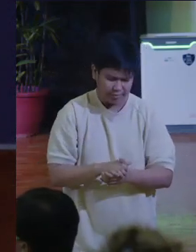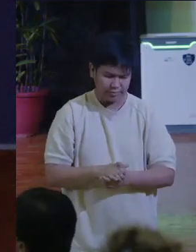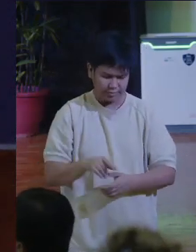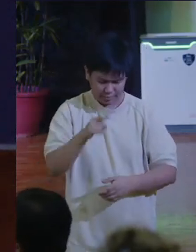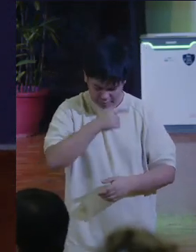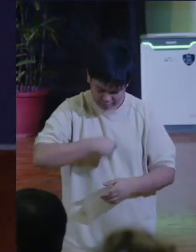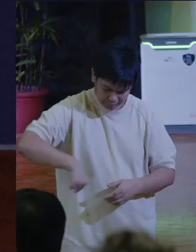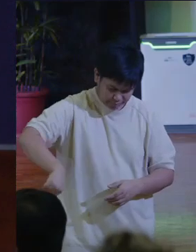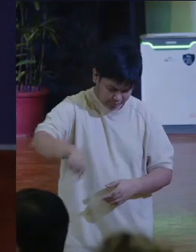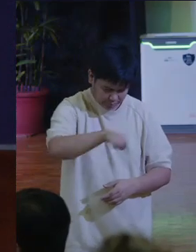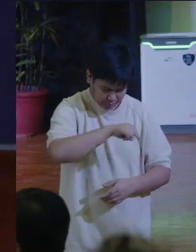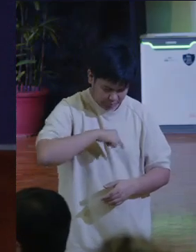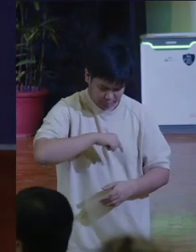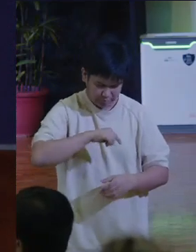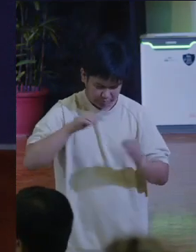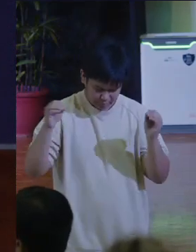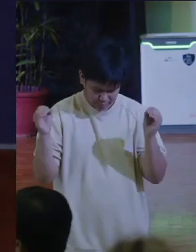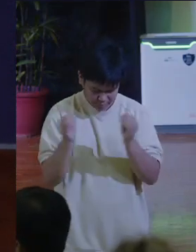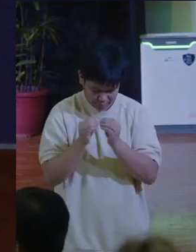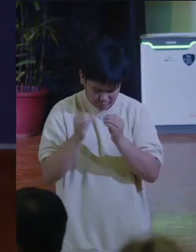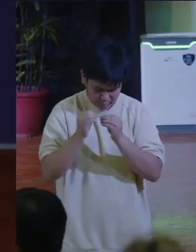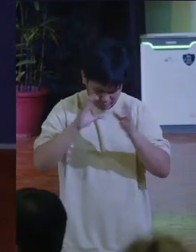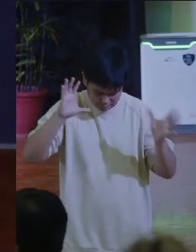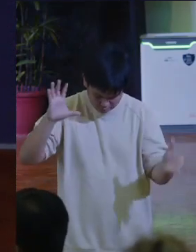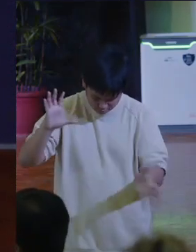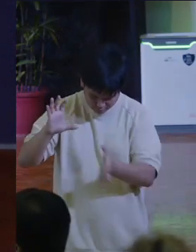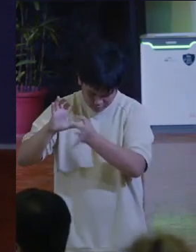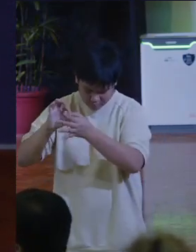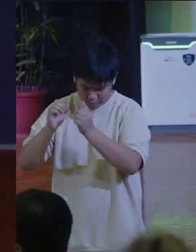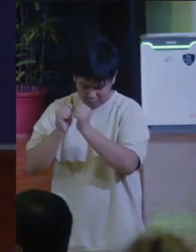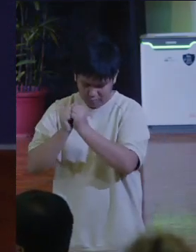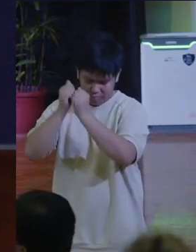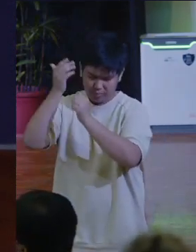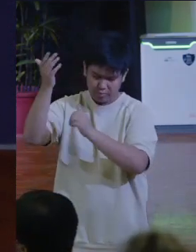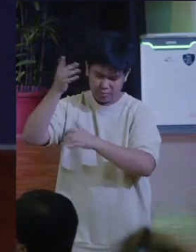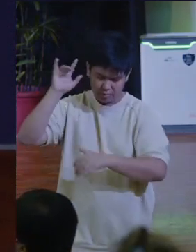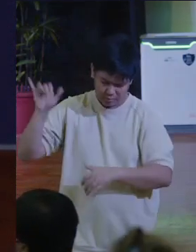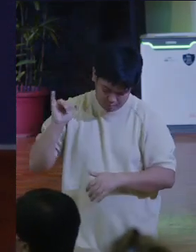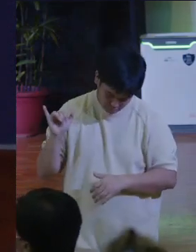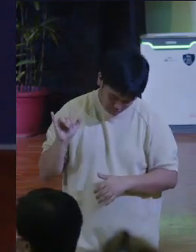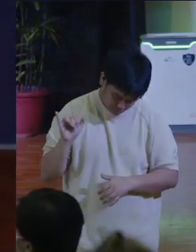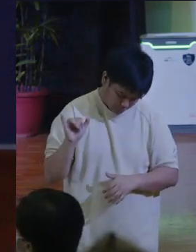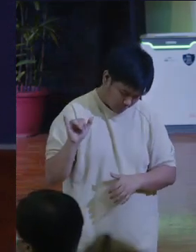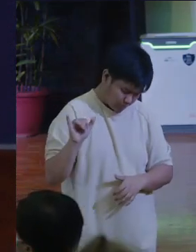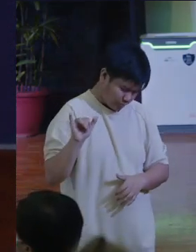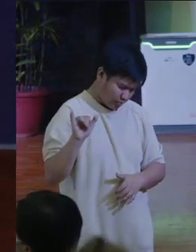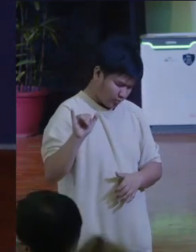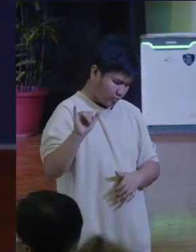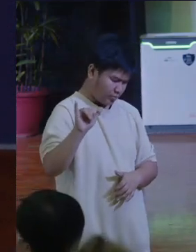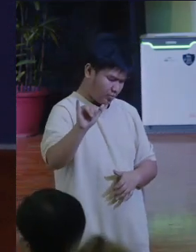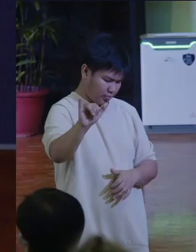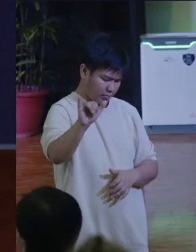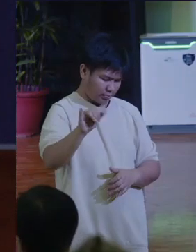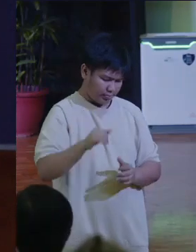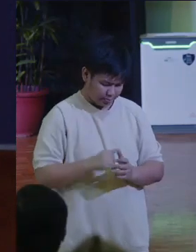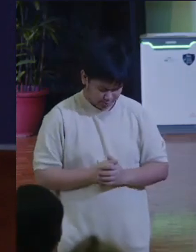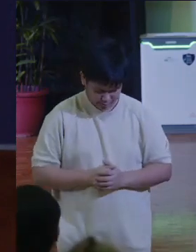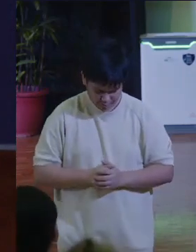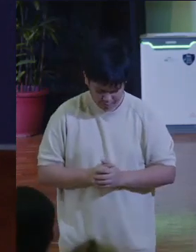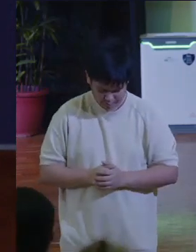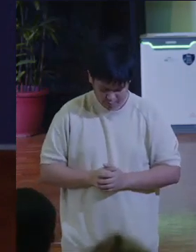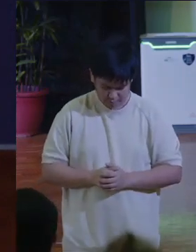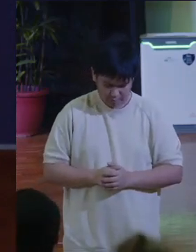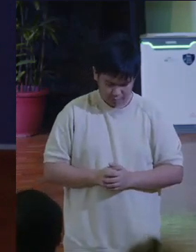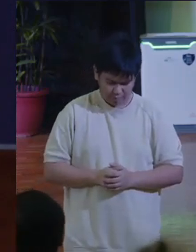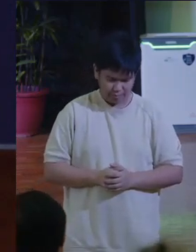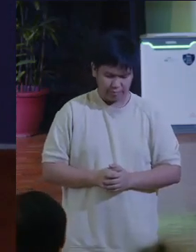kami ay mapasa iyo nawa ng habang buhay ng walang hanggan. Pagpalain